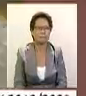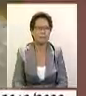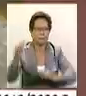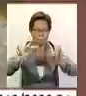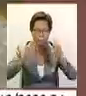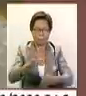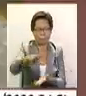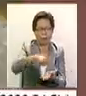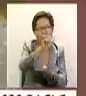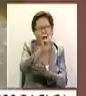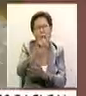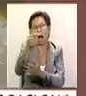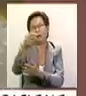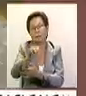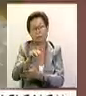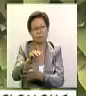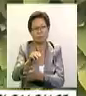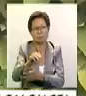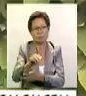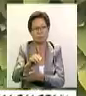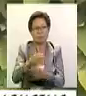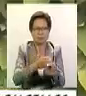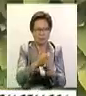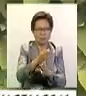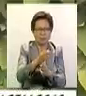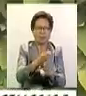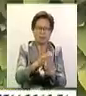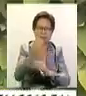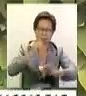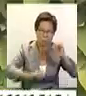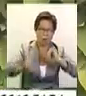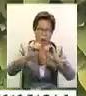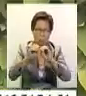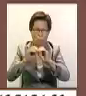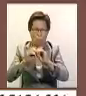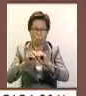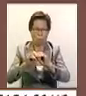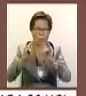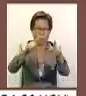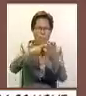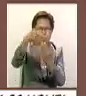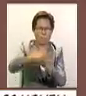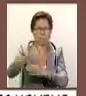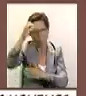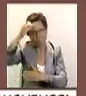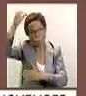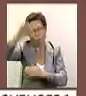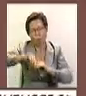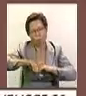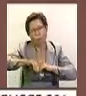Lakon dan penari Adam Corey Lee tidak menghad kira seni beliau meski kini lebih giat menghadiri program berkonsep